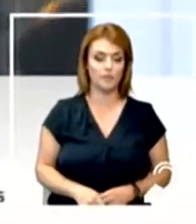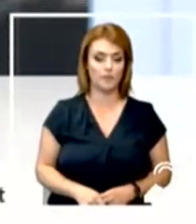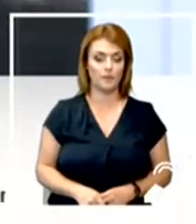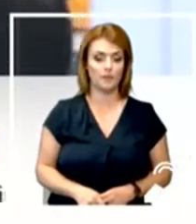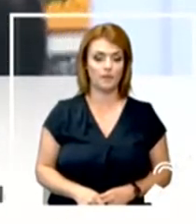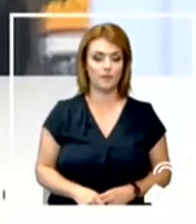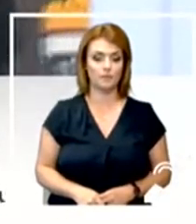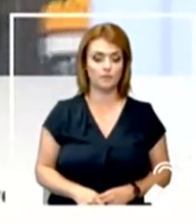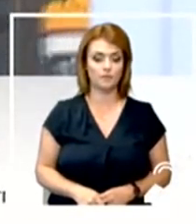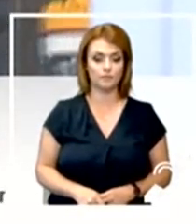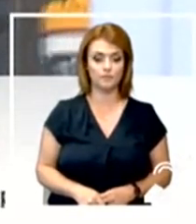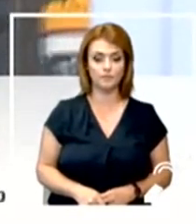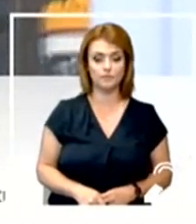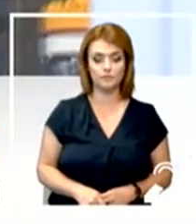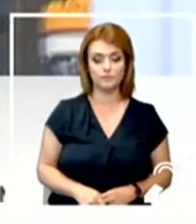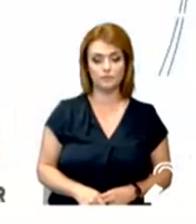de la Gazprom.